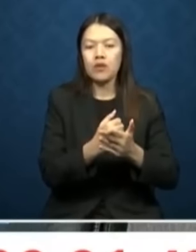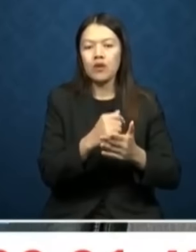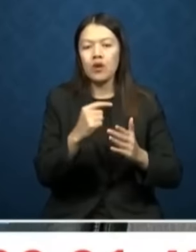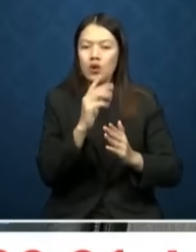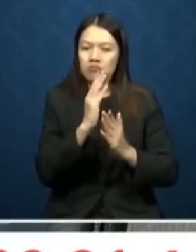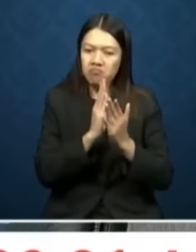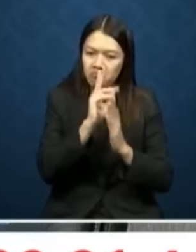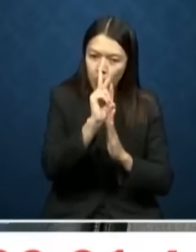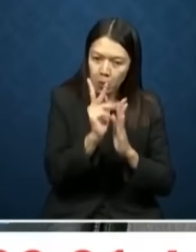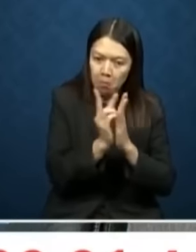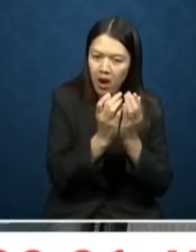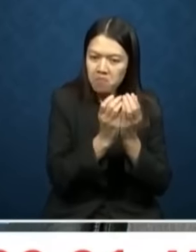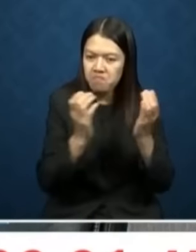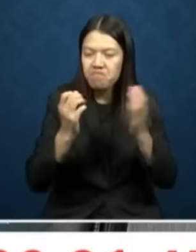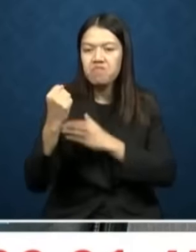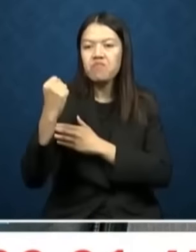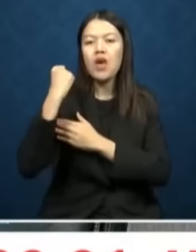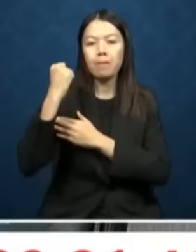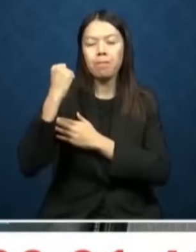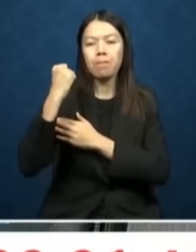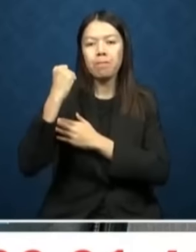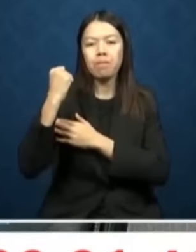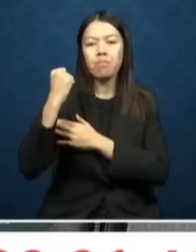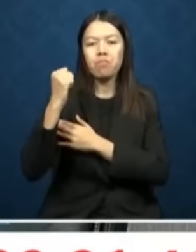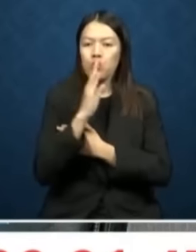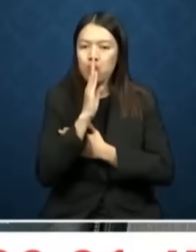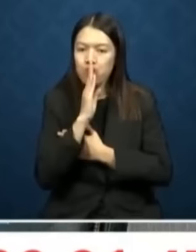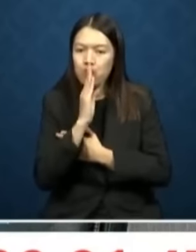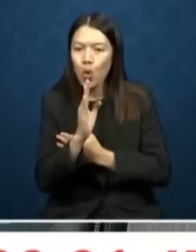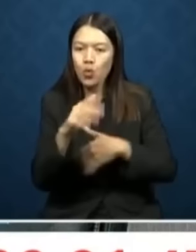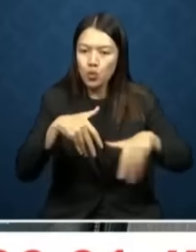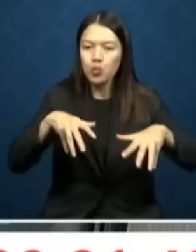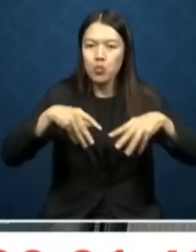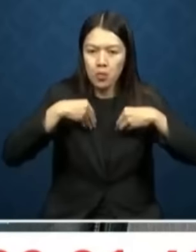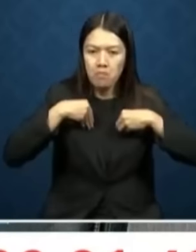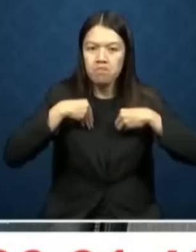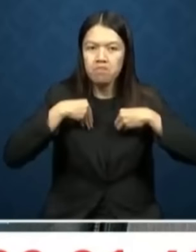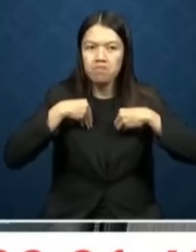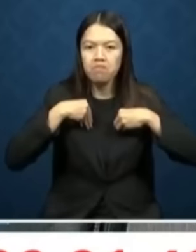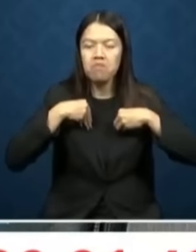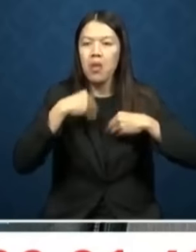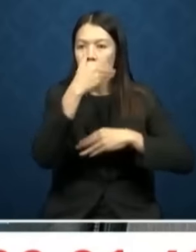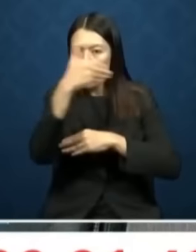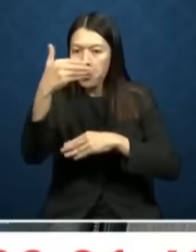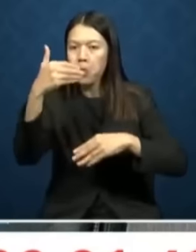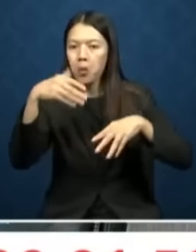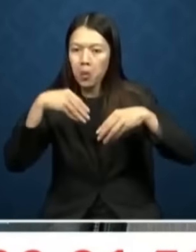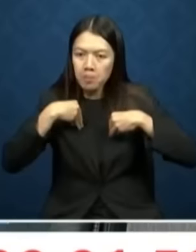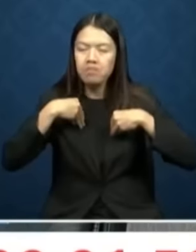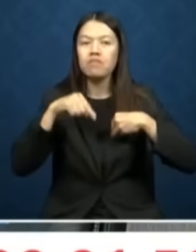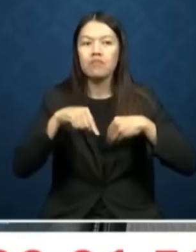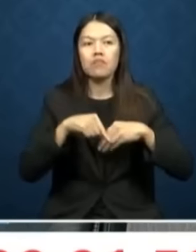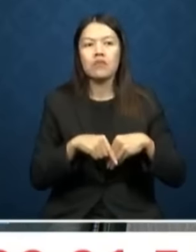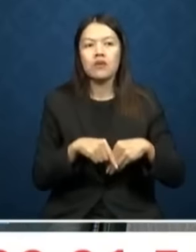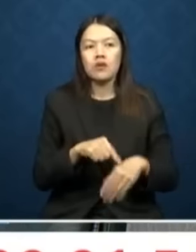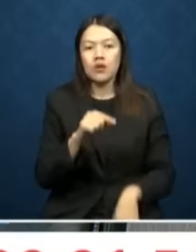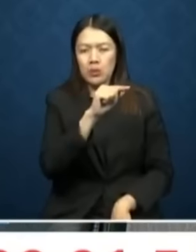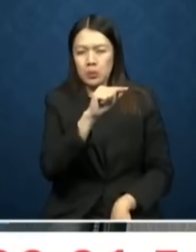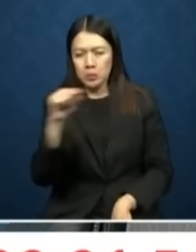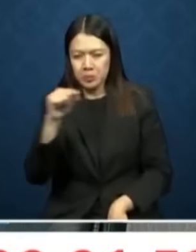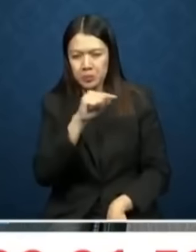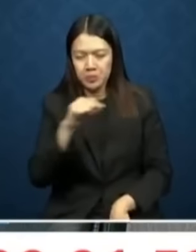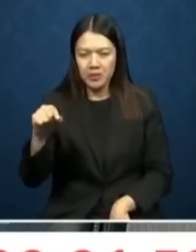lawที่เข้มแข็งมีประสิทธิภาพโปร่งใสและเป็นที่ยอมรับจากนานาประเทศผมขีดเส้นใต้2เส้น